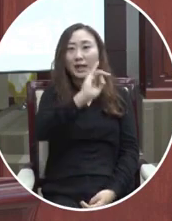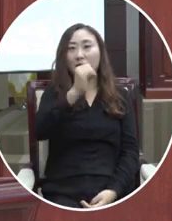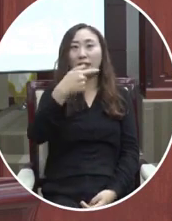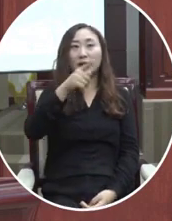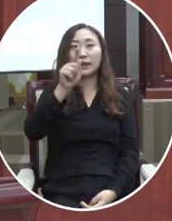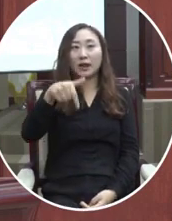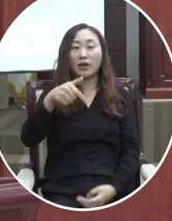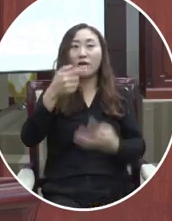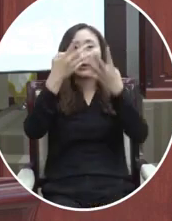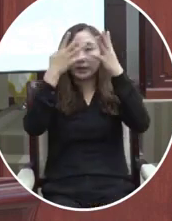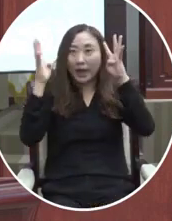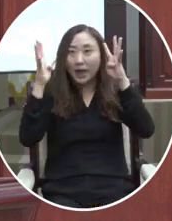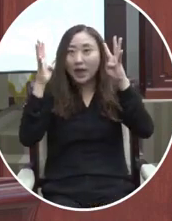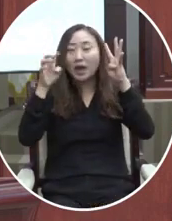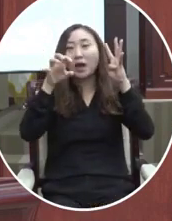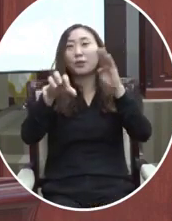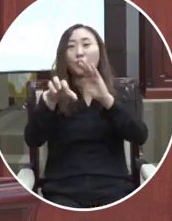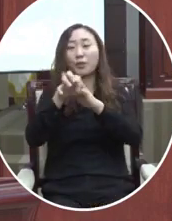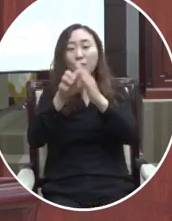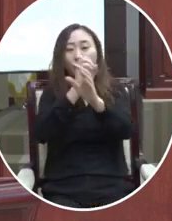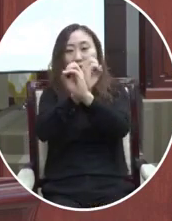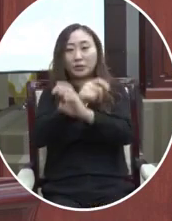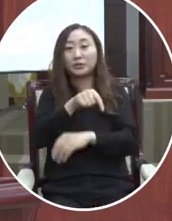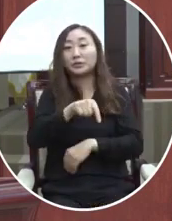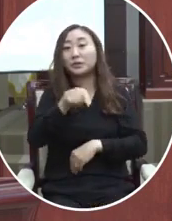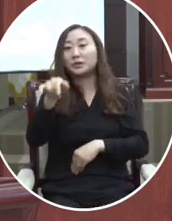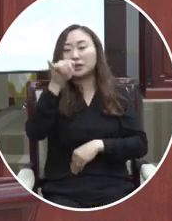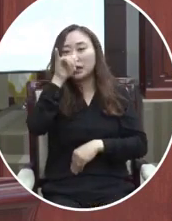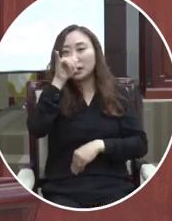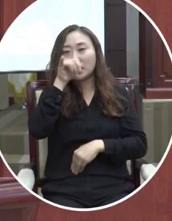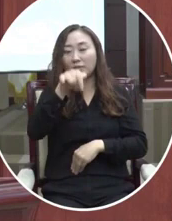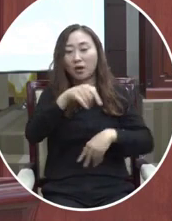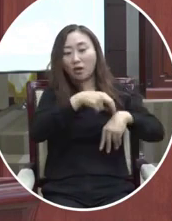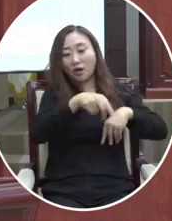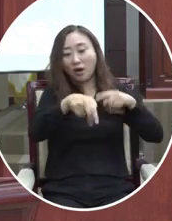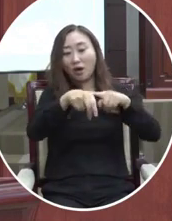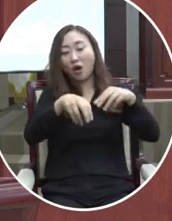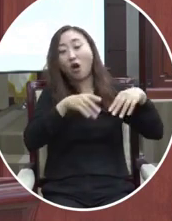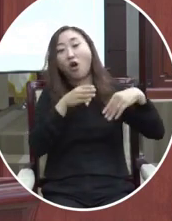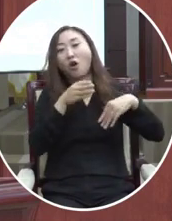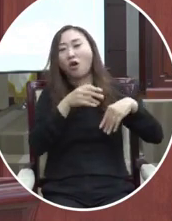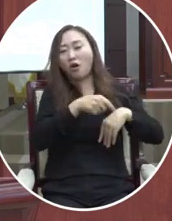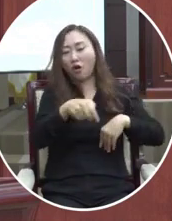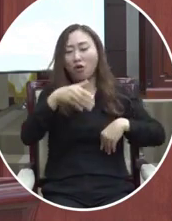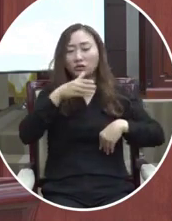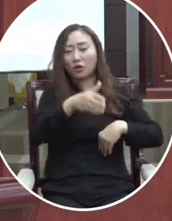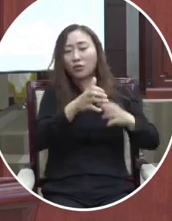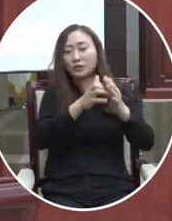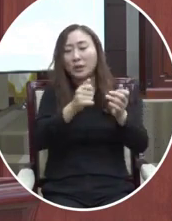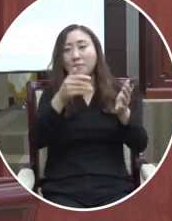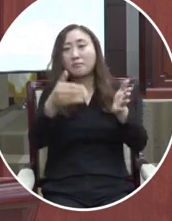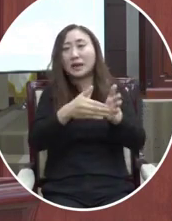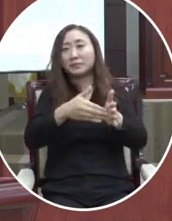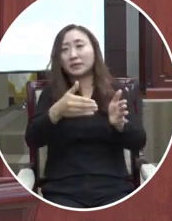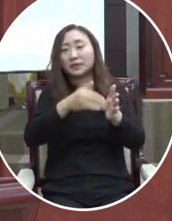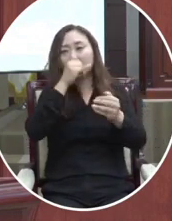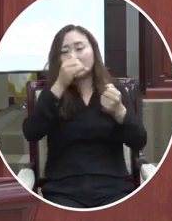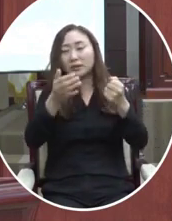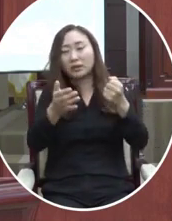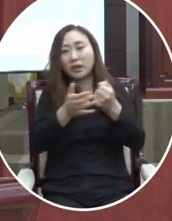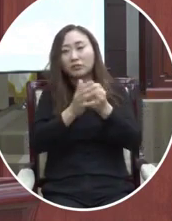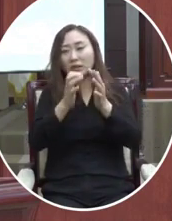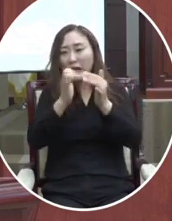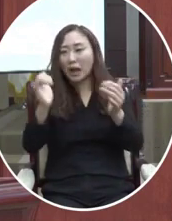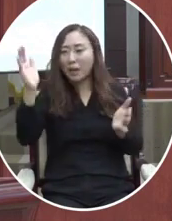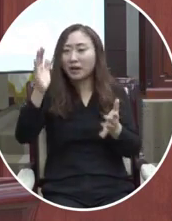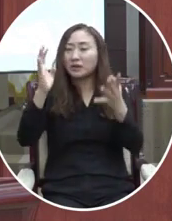인덕대학교 정문으로 가는 횡단 보도이며 인도가 종료되는 지점이어서 이용하는 주민과 학생이